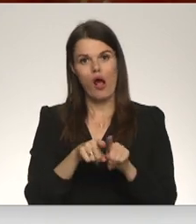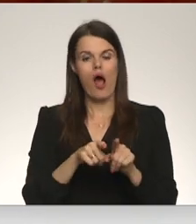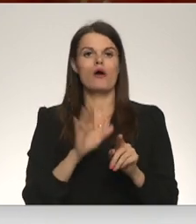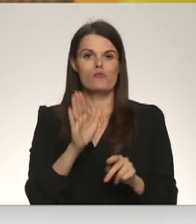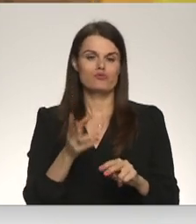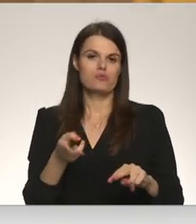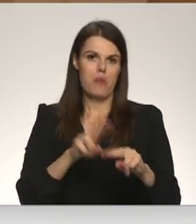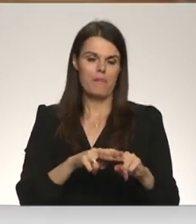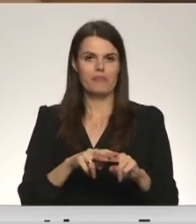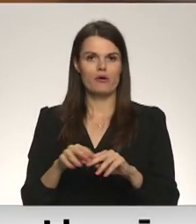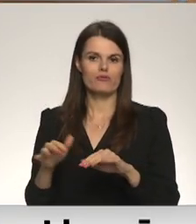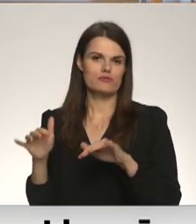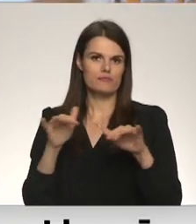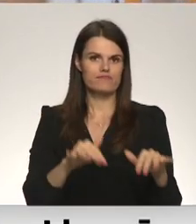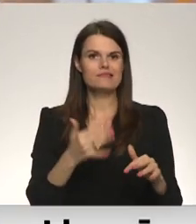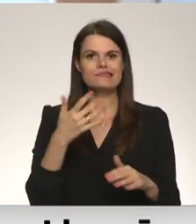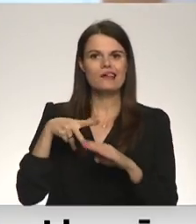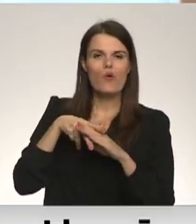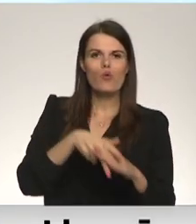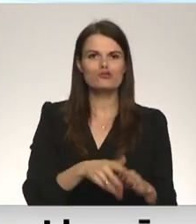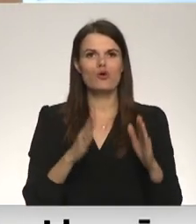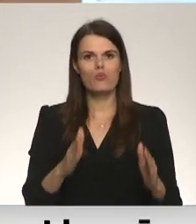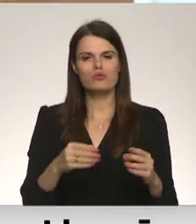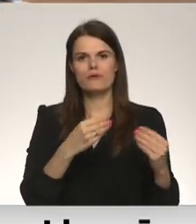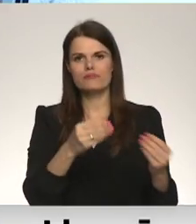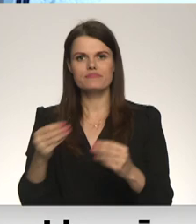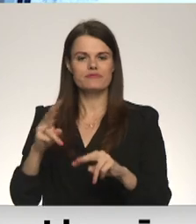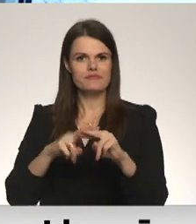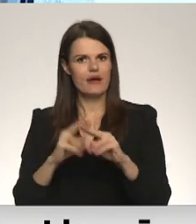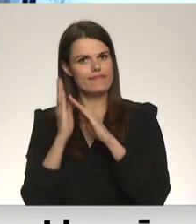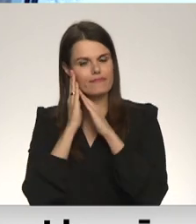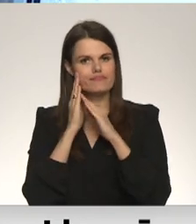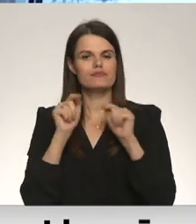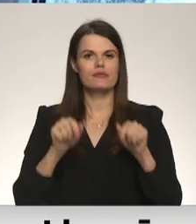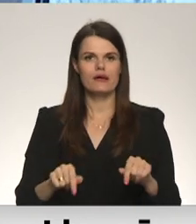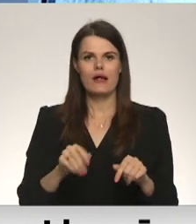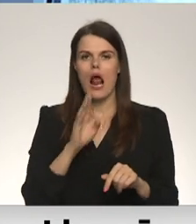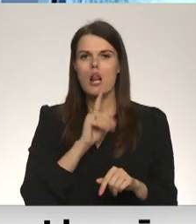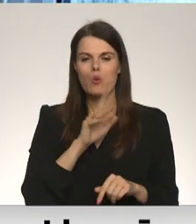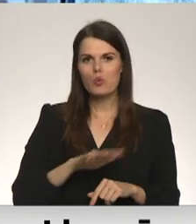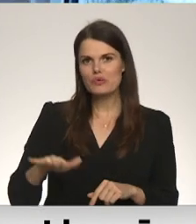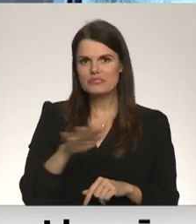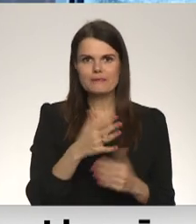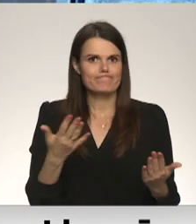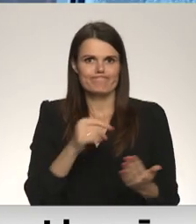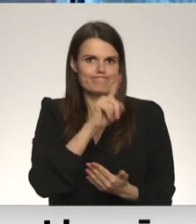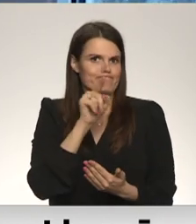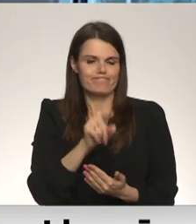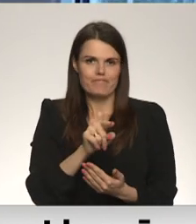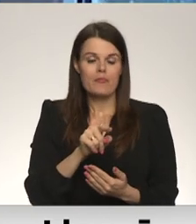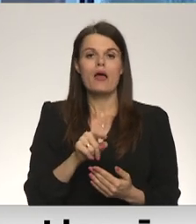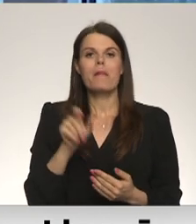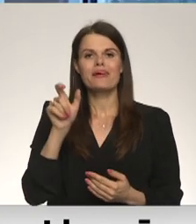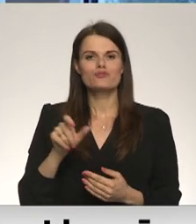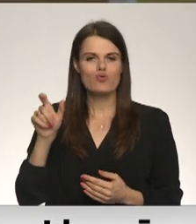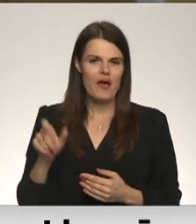patvērumu meklētāji. Cik noslogota varētu būt izmitināšanas vieta attālajā Liepnā, ministri gan nevarēja atbildēt. Kā liecina pilsonības